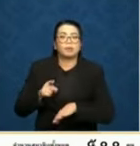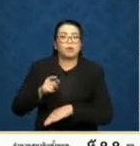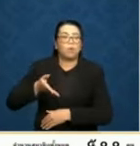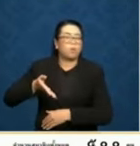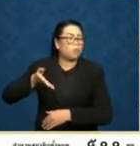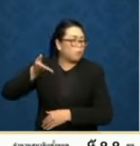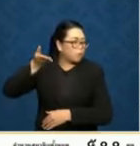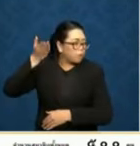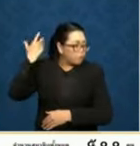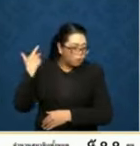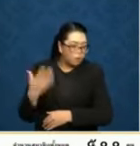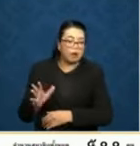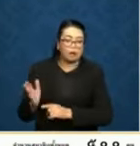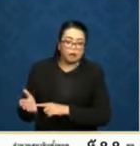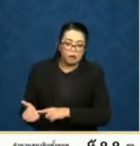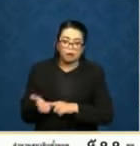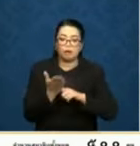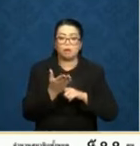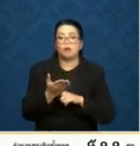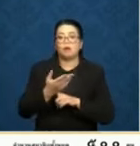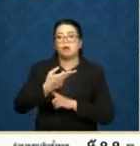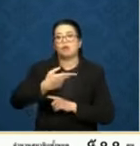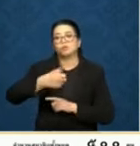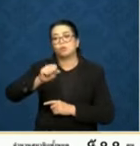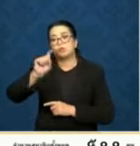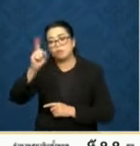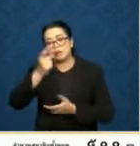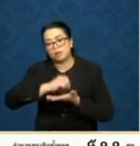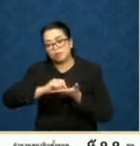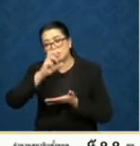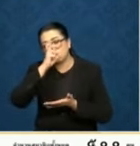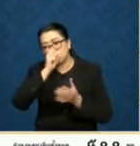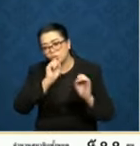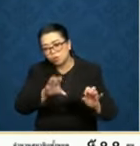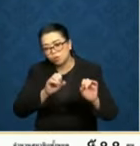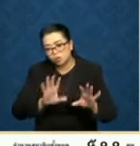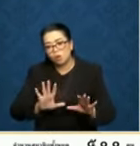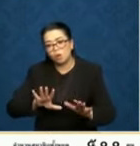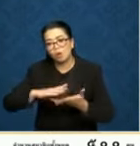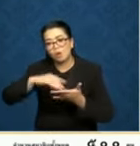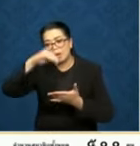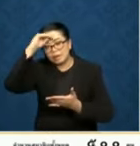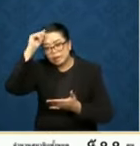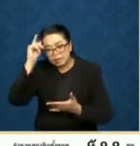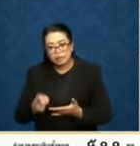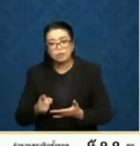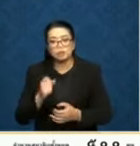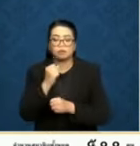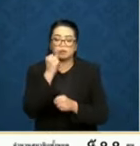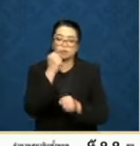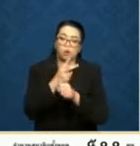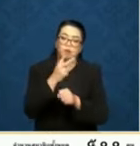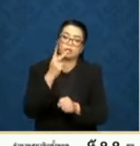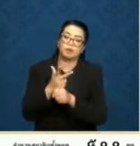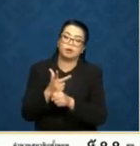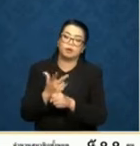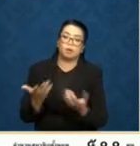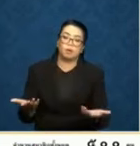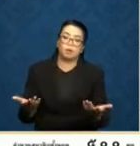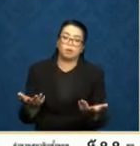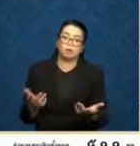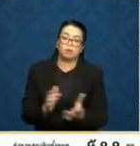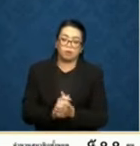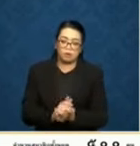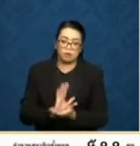ศึษากวาจะยกลางหลกสูตรให่ กวจะเขียหลกสูร ตดลองสอนกวาจะได้ cowork สองสามปีแล้ 5